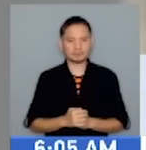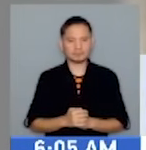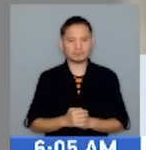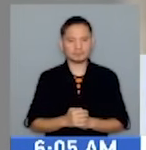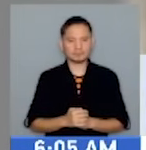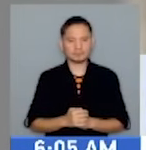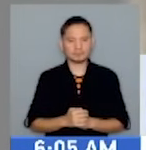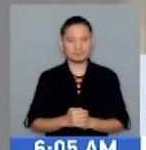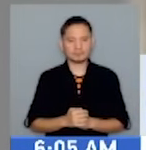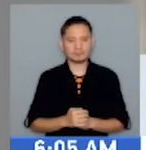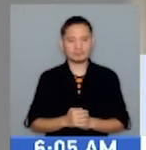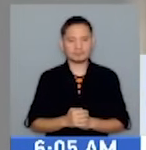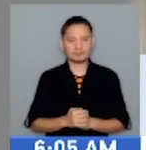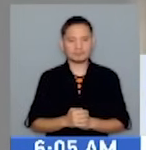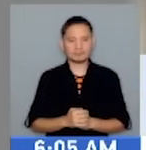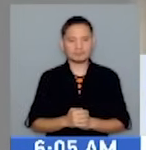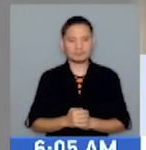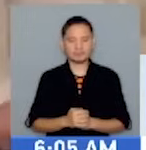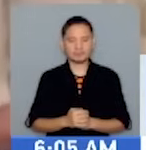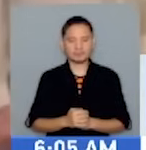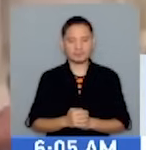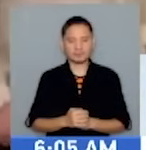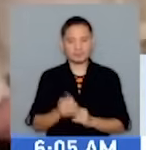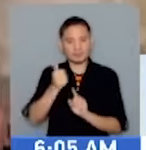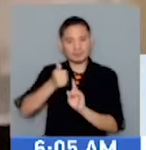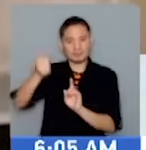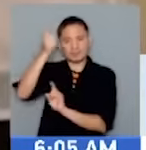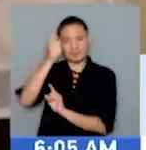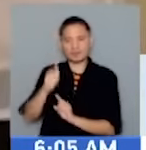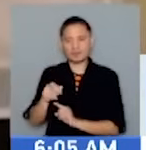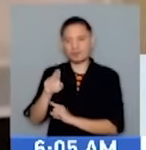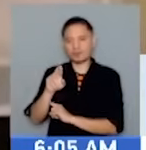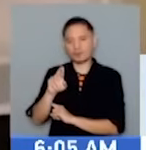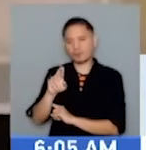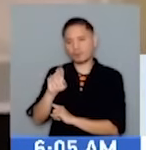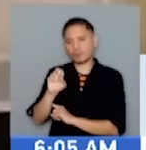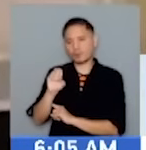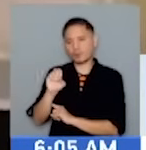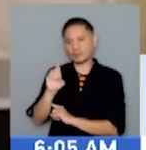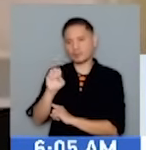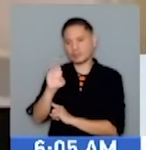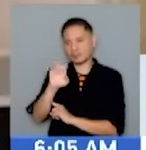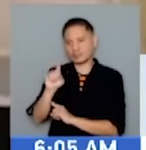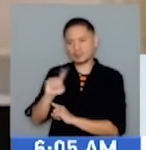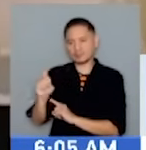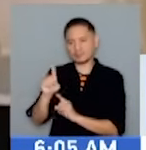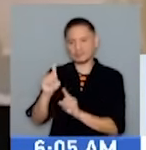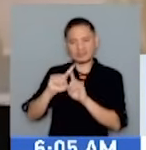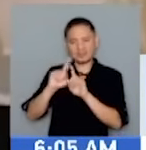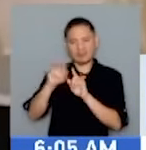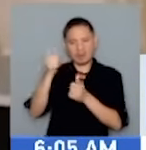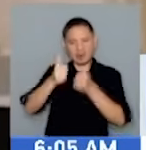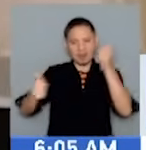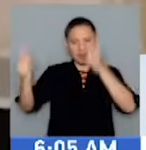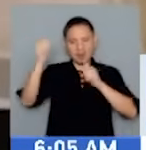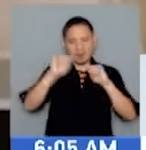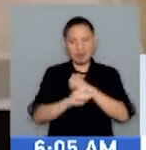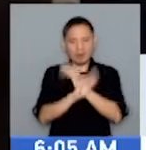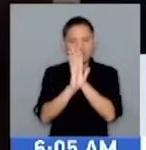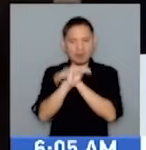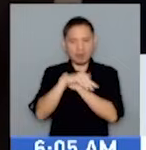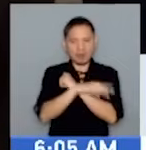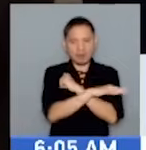Sa harap ni House Speaker Martin Romualdez, nanumpa ang ilang mataas na opisyal ng Davao Oriental upang maging miyembro ng Lakas